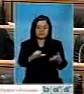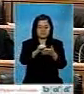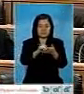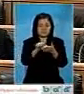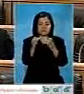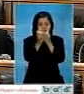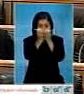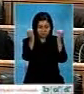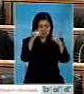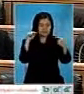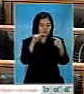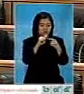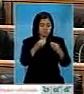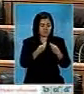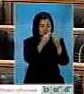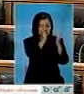ทศชาติ